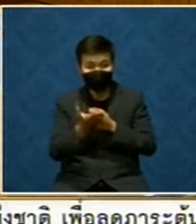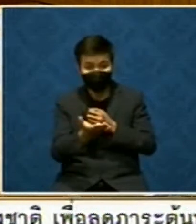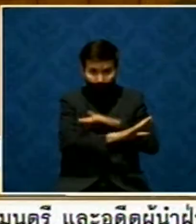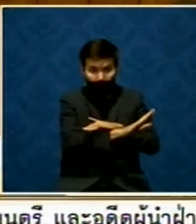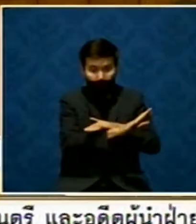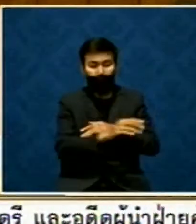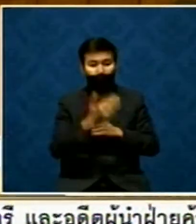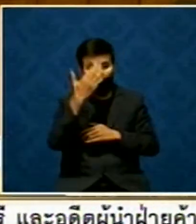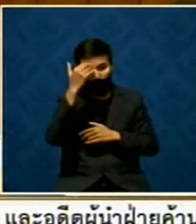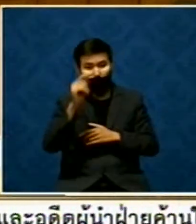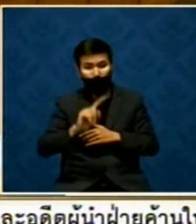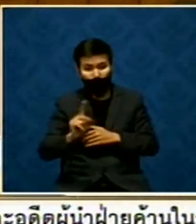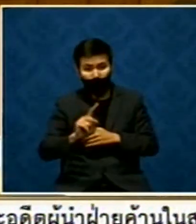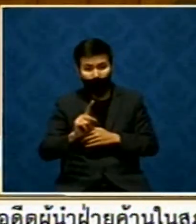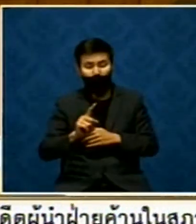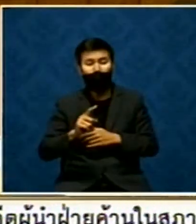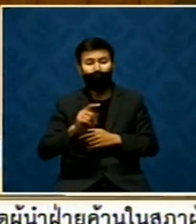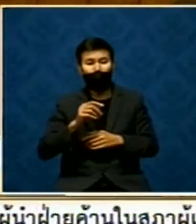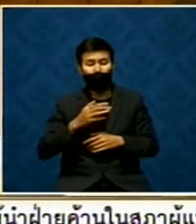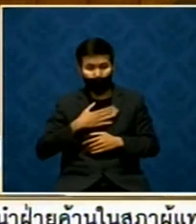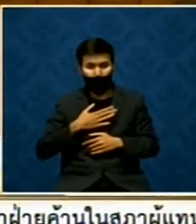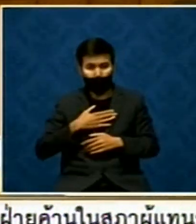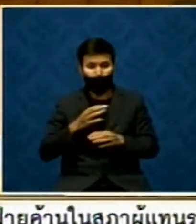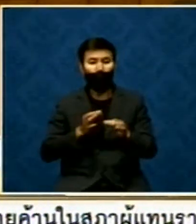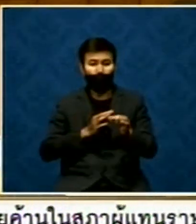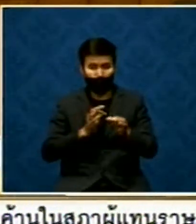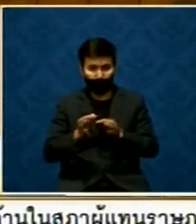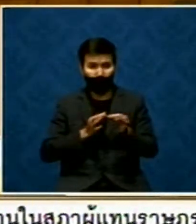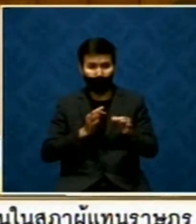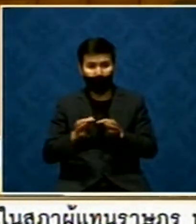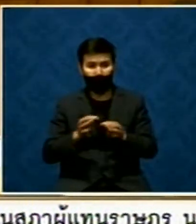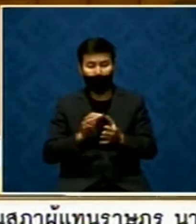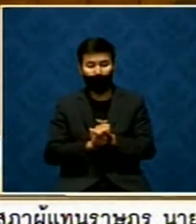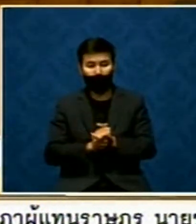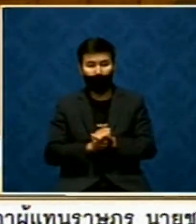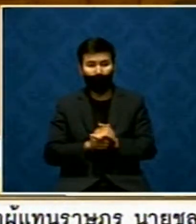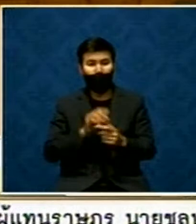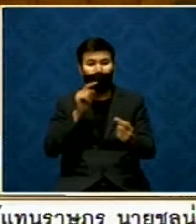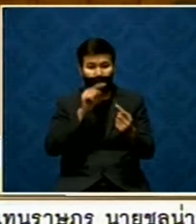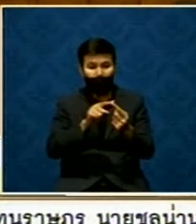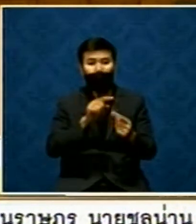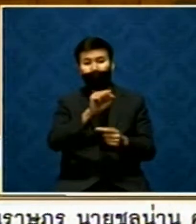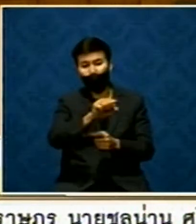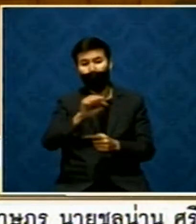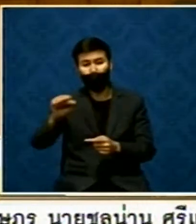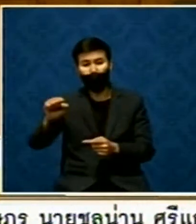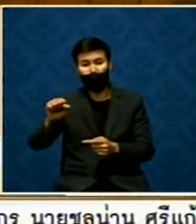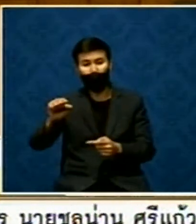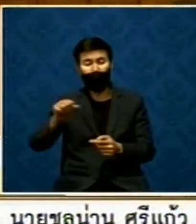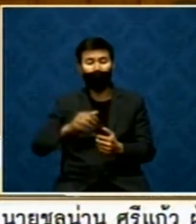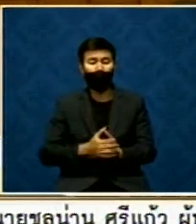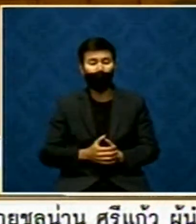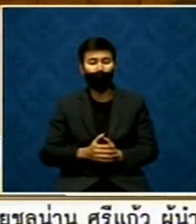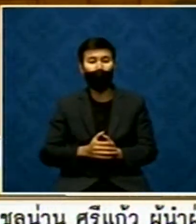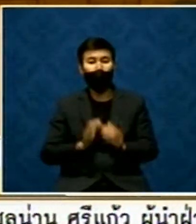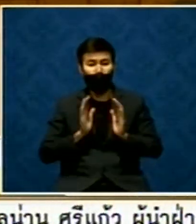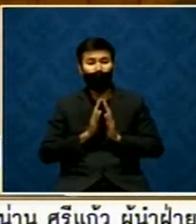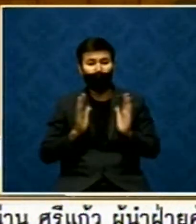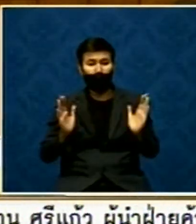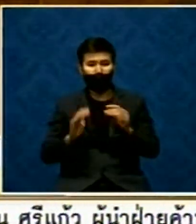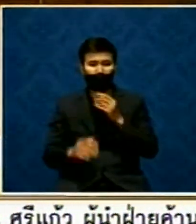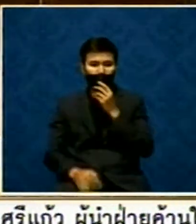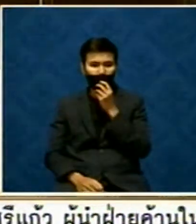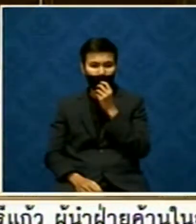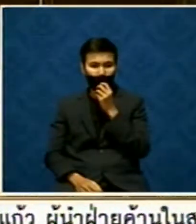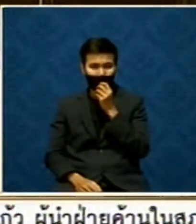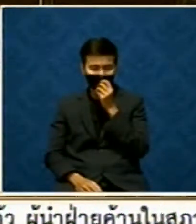ส. คนที่โวยวายคือรัฐมนตรีที่ ปัญหาอาจจะมาจากชื่อแต่คนที่ลงชื่อไม่ได้โวยวาย ไม่แต่คุณสุชาติชมกลิ่นเขาเชื่อตั้งแต่ตอนแรกๆ เข